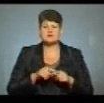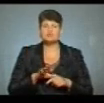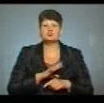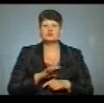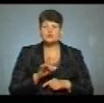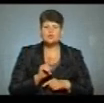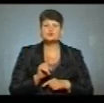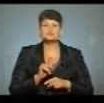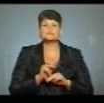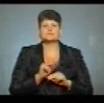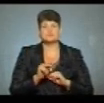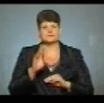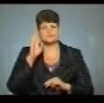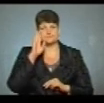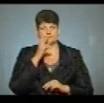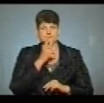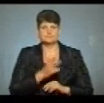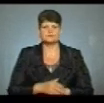навчали бійців, бачила Любов Гадомська.